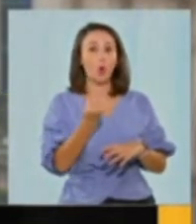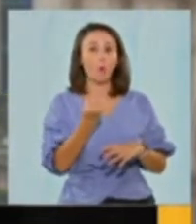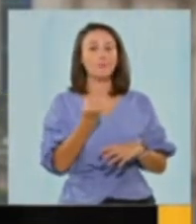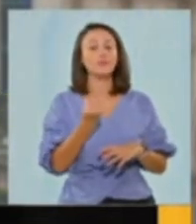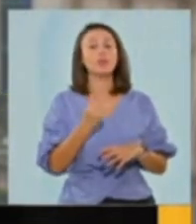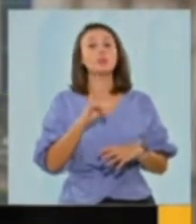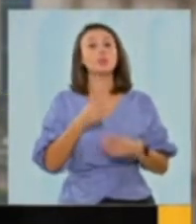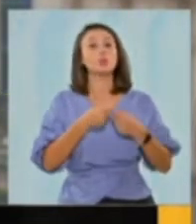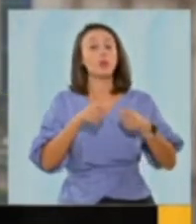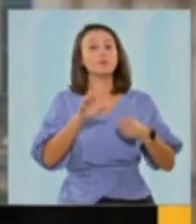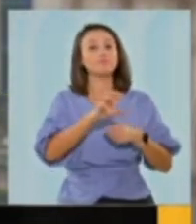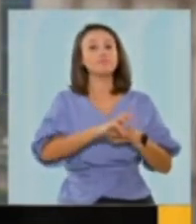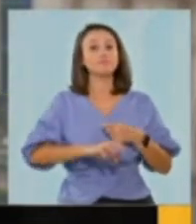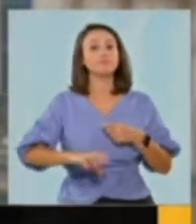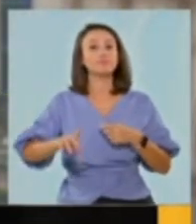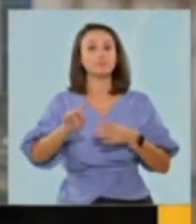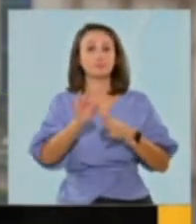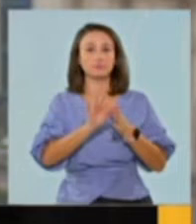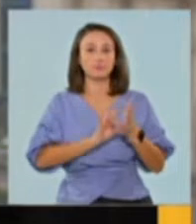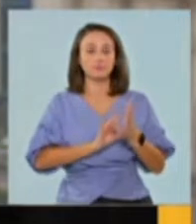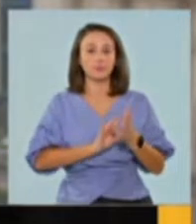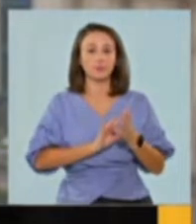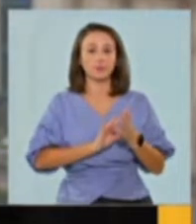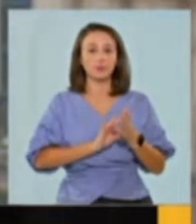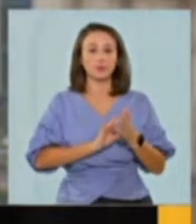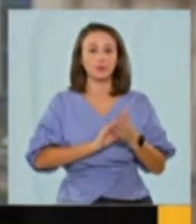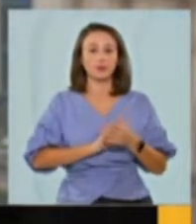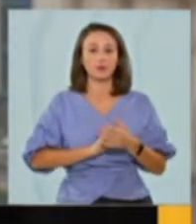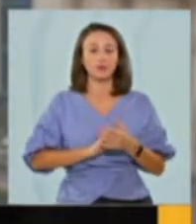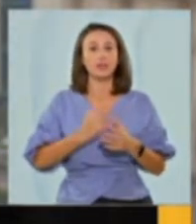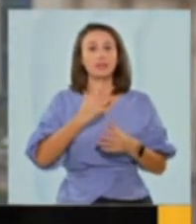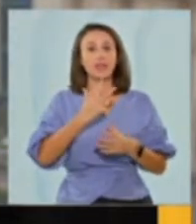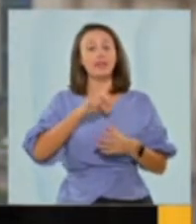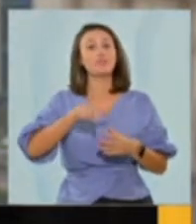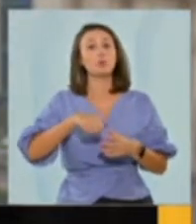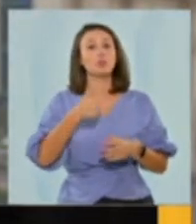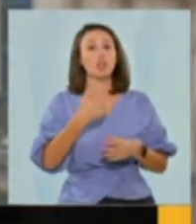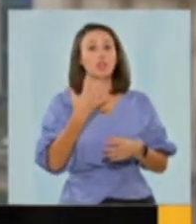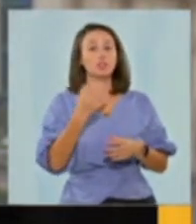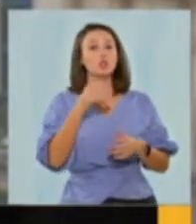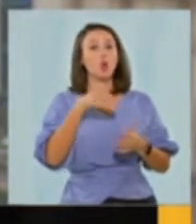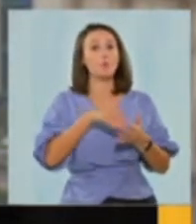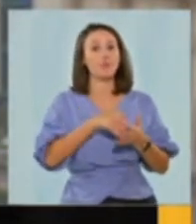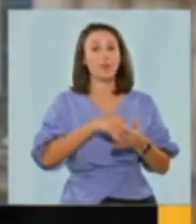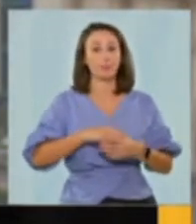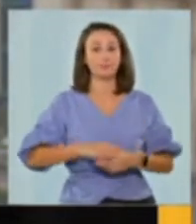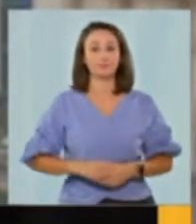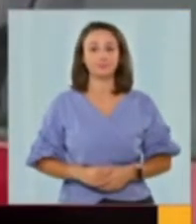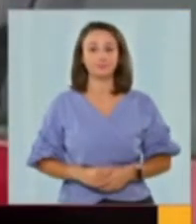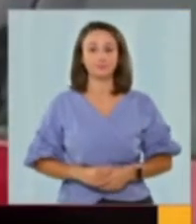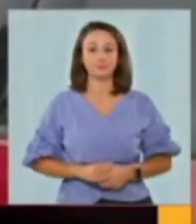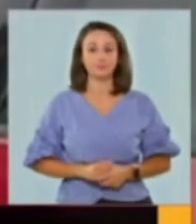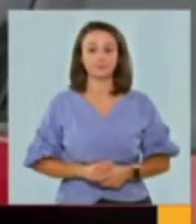iar pe toată raza județului s-a înregistrat o rată de 3,65 la 1000.